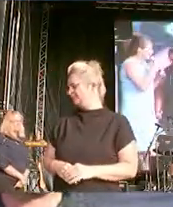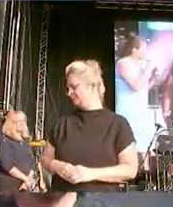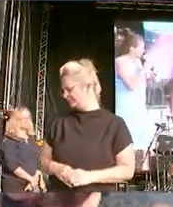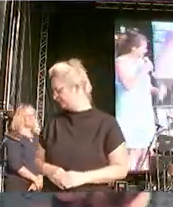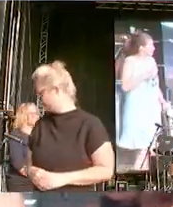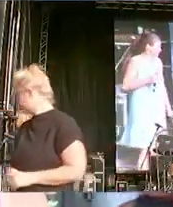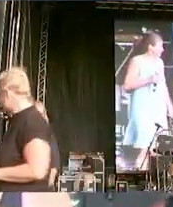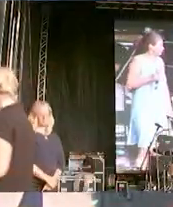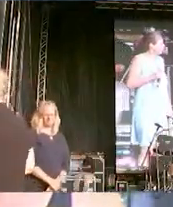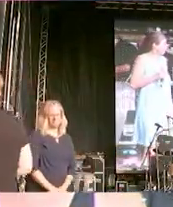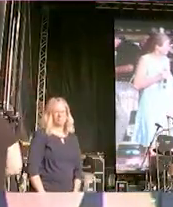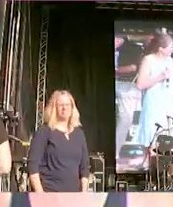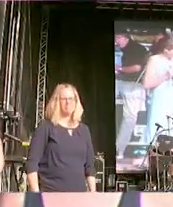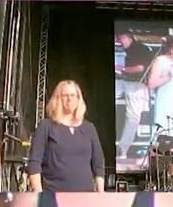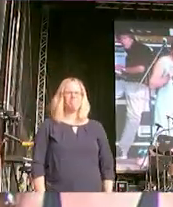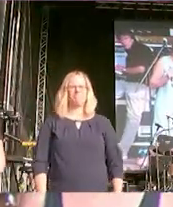Vielen Dank.